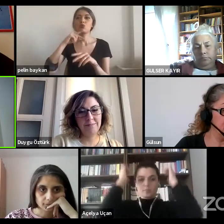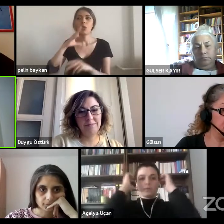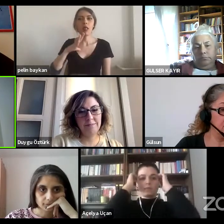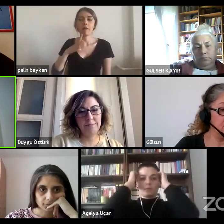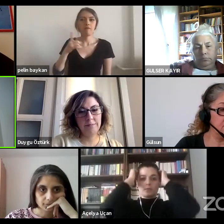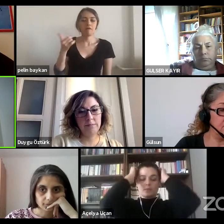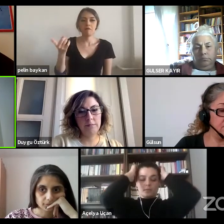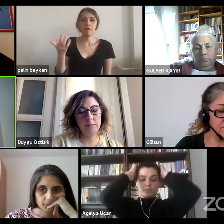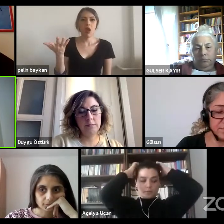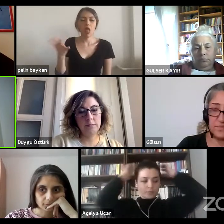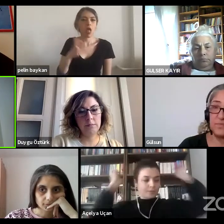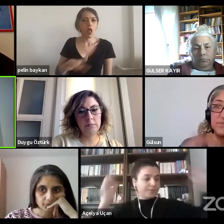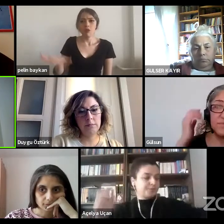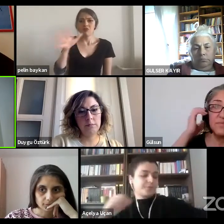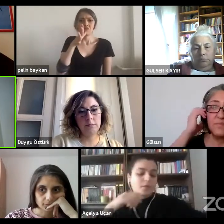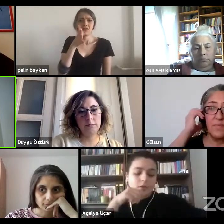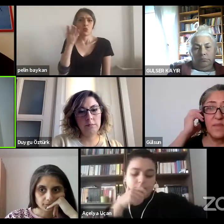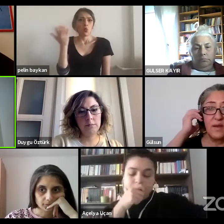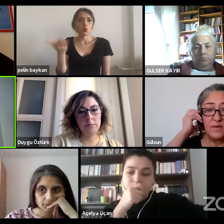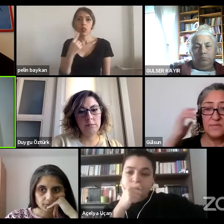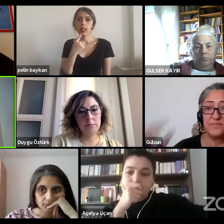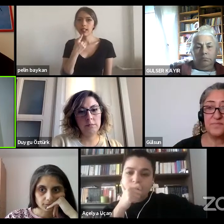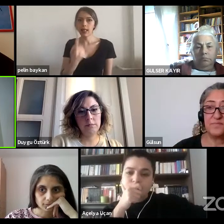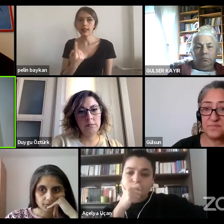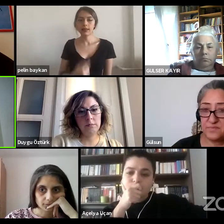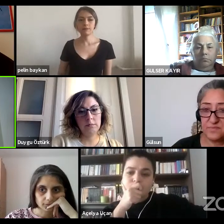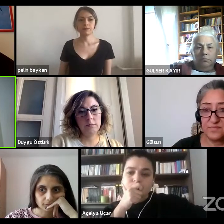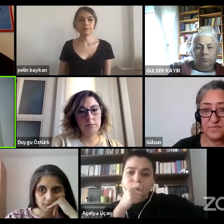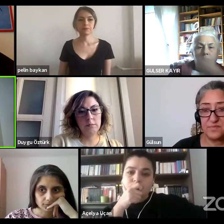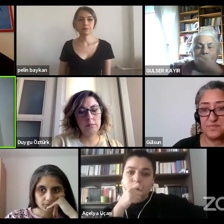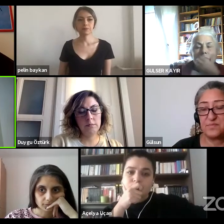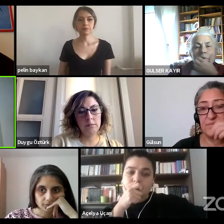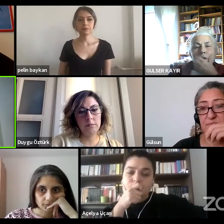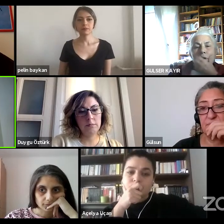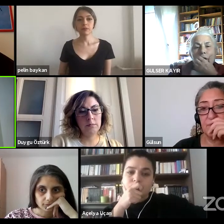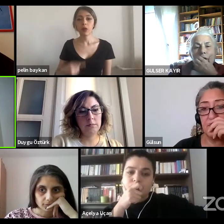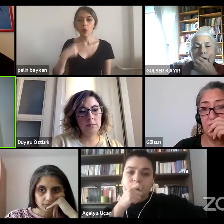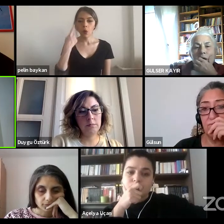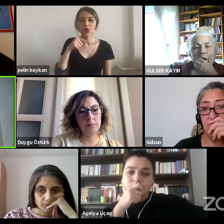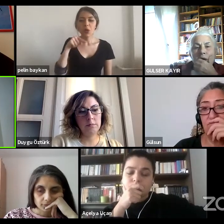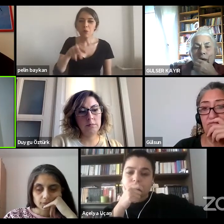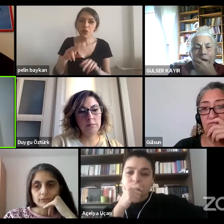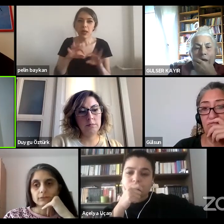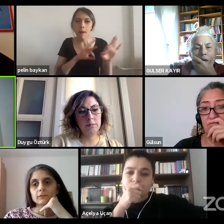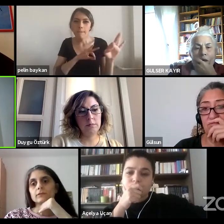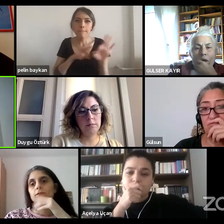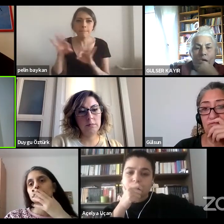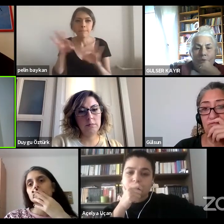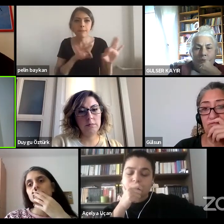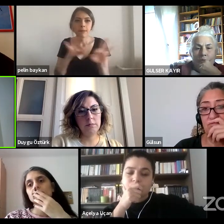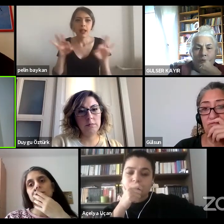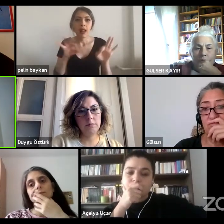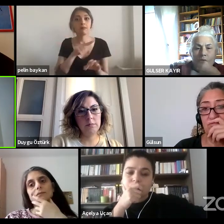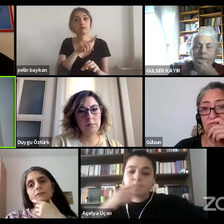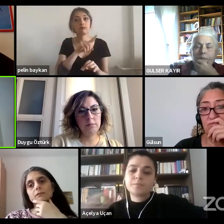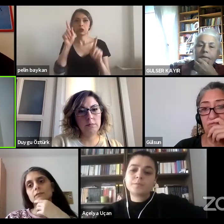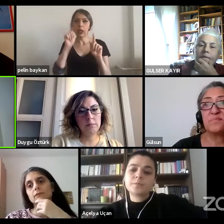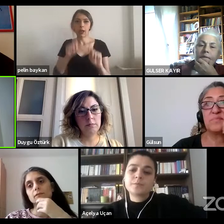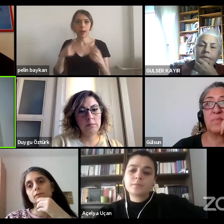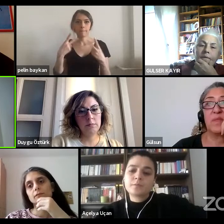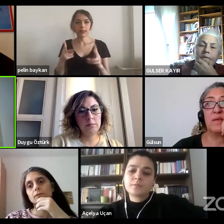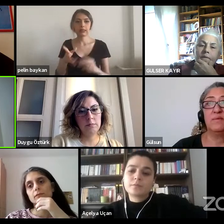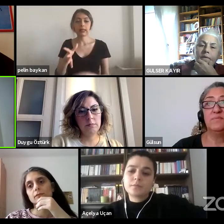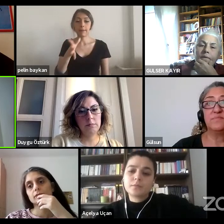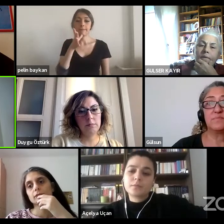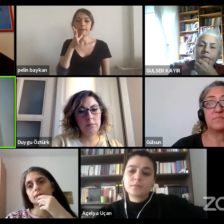edebilirsiniz. Bunu sunmak zorundasınız diye. Onun için hani bu tür stratejiler her zaman izlenebilir. Bildiğiniz